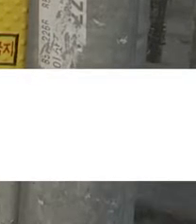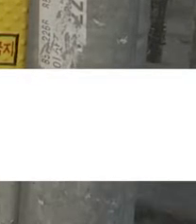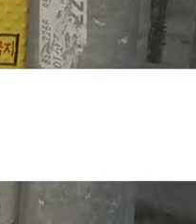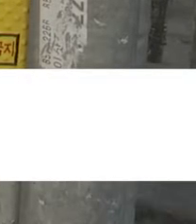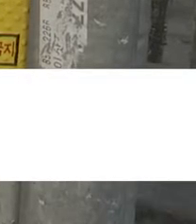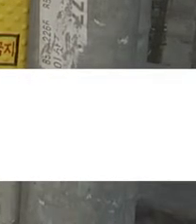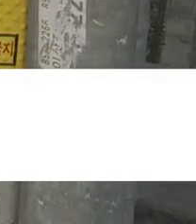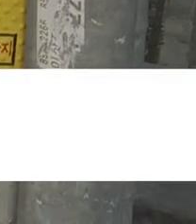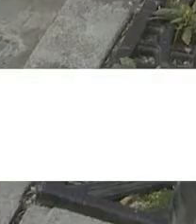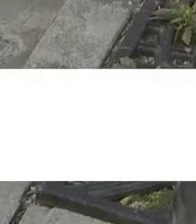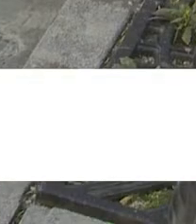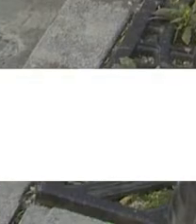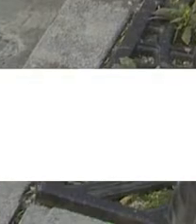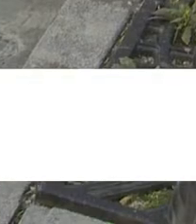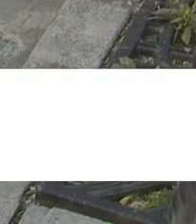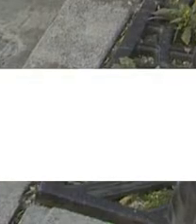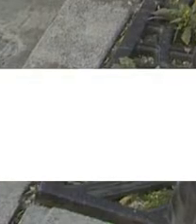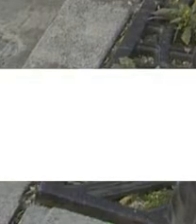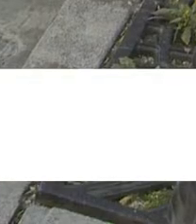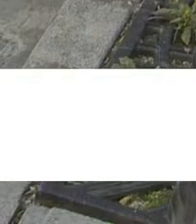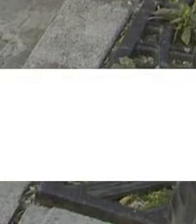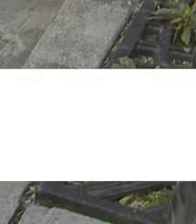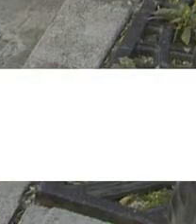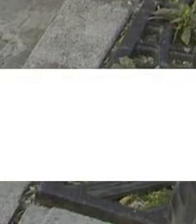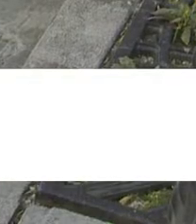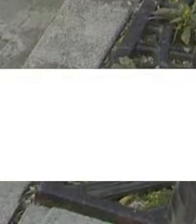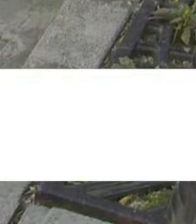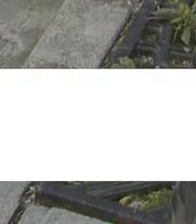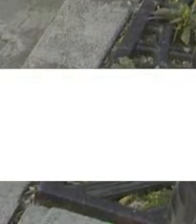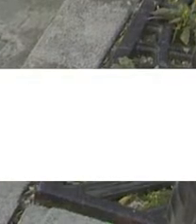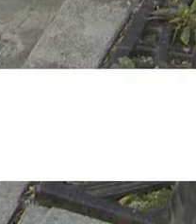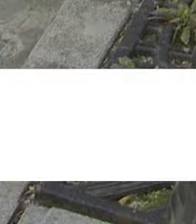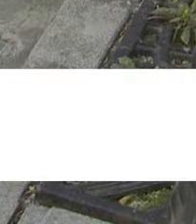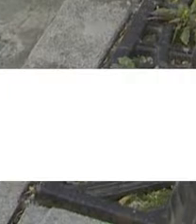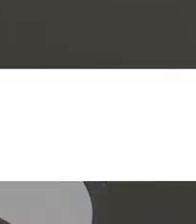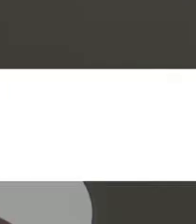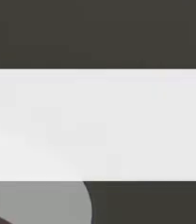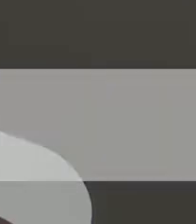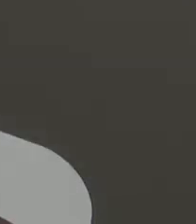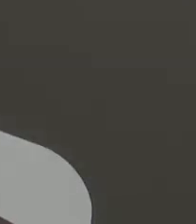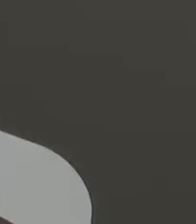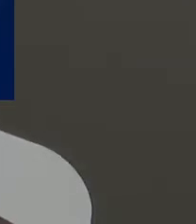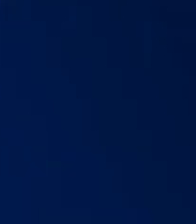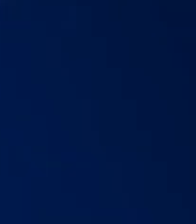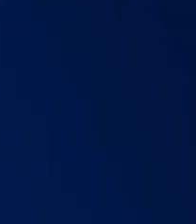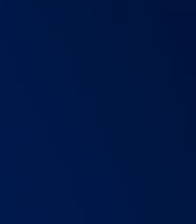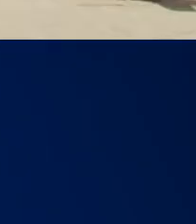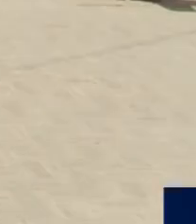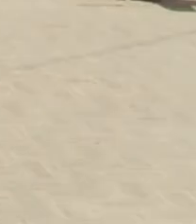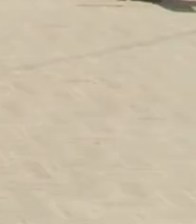강서구가 재활용 의류수거함 관리 운영 개선 계획을 수립하고 시행에 들어갔습니다.